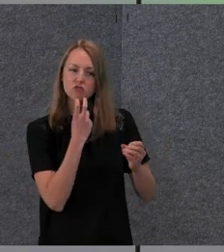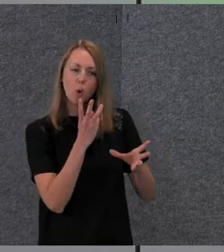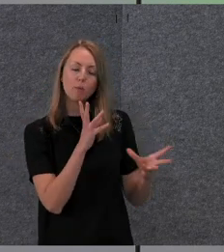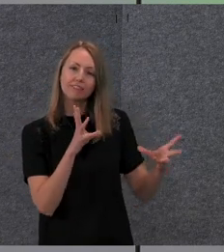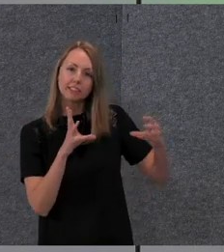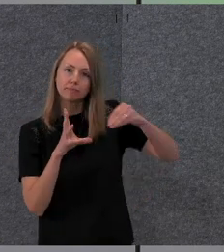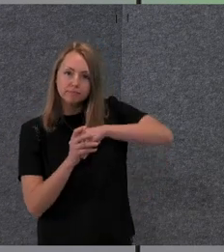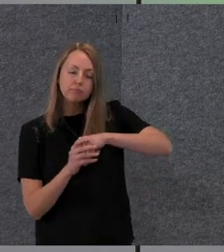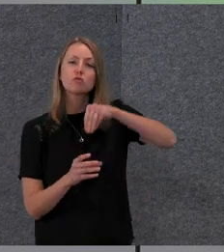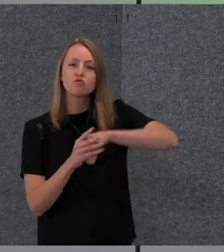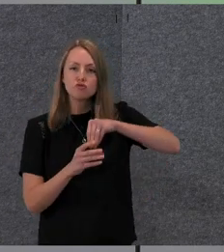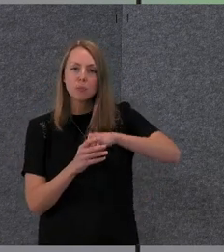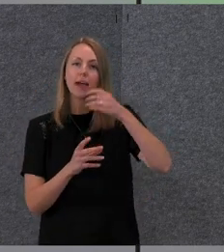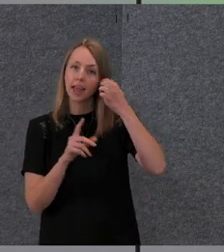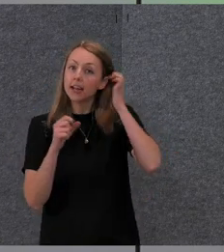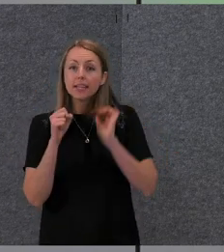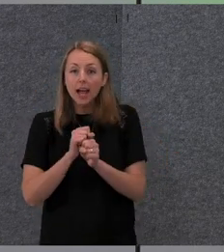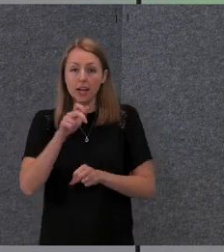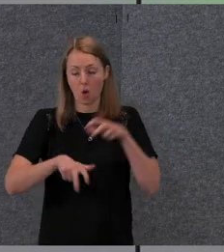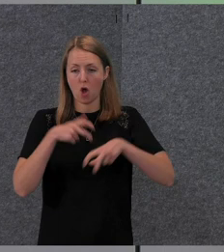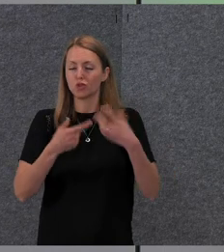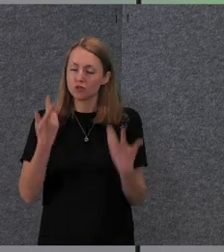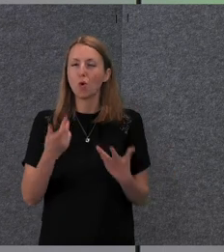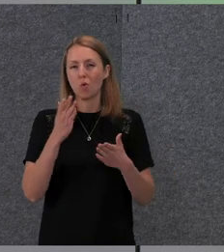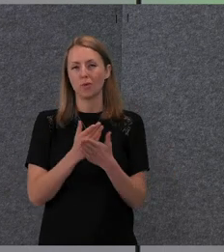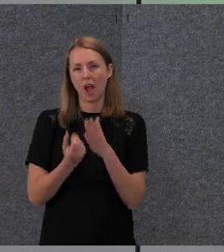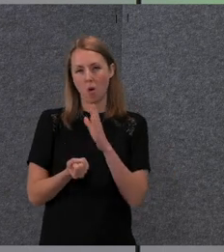Energiewende sein. Und das alles geht nur mit Digitalisierung.